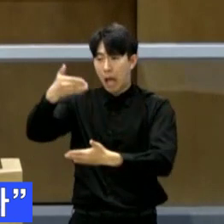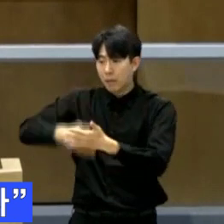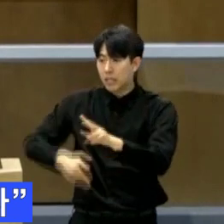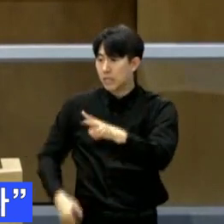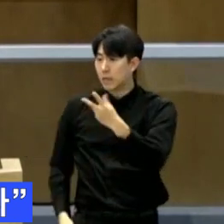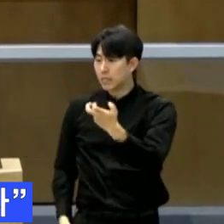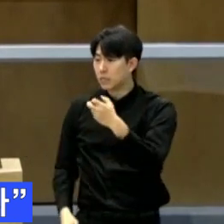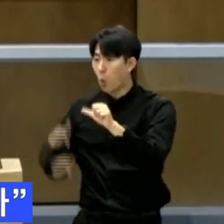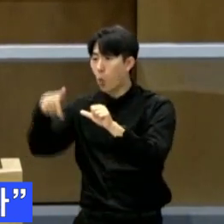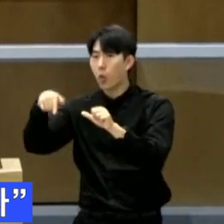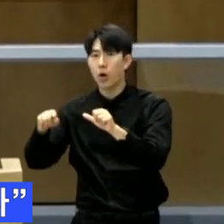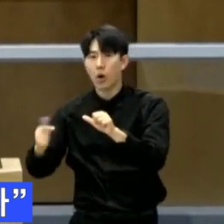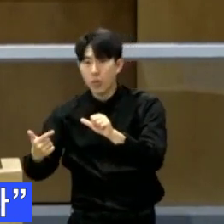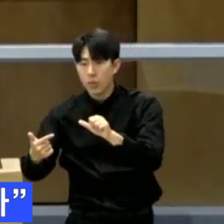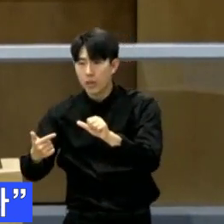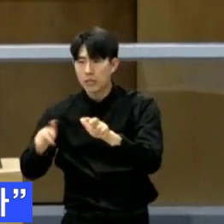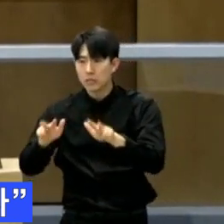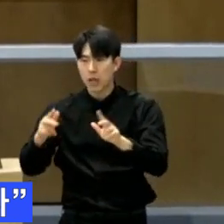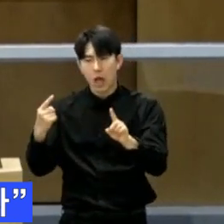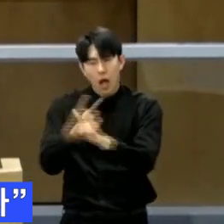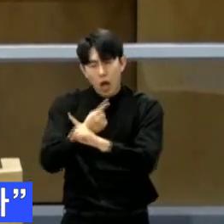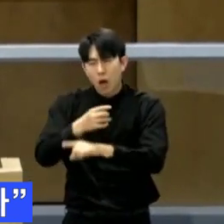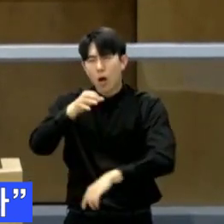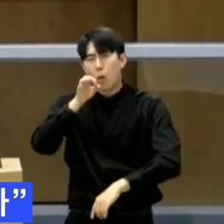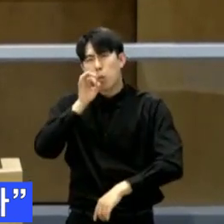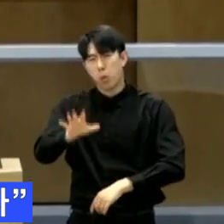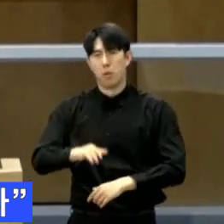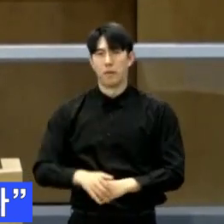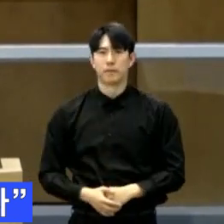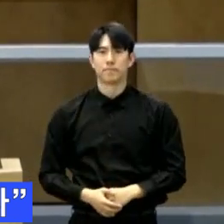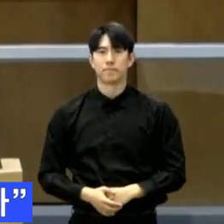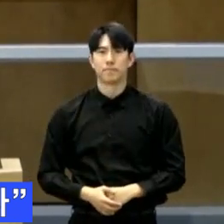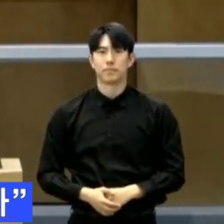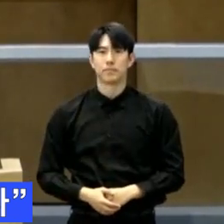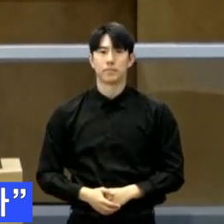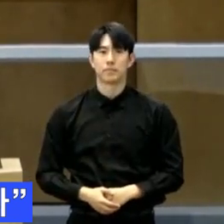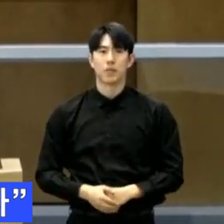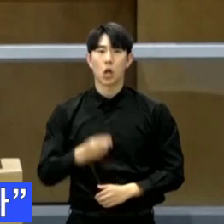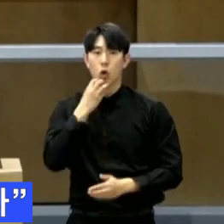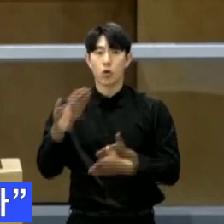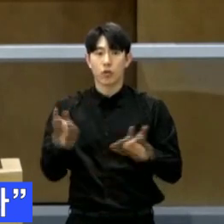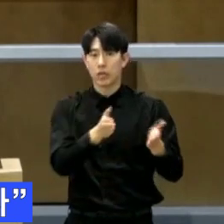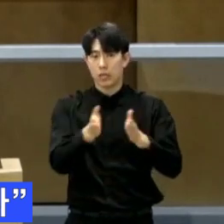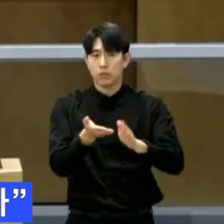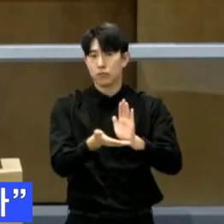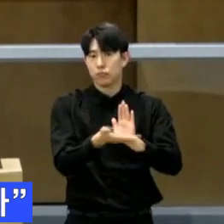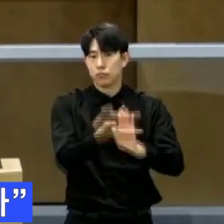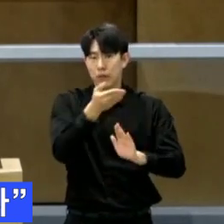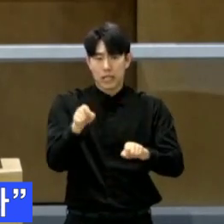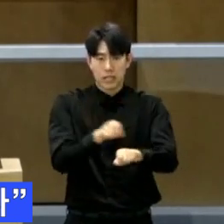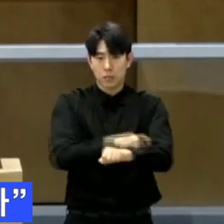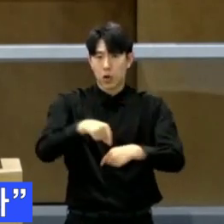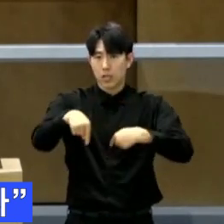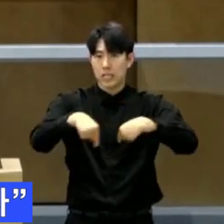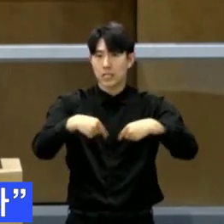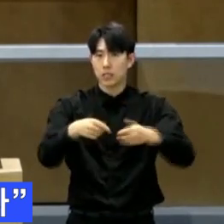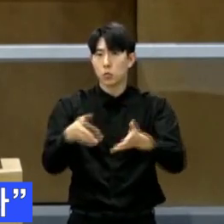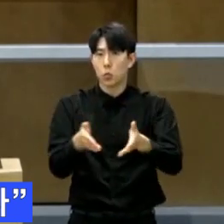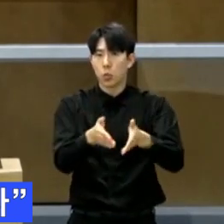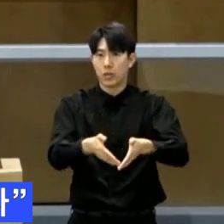나머지 275건은 개선이 불가한 사안입니다. 경기 북부 특별자치도 설치,